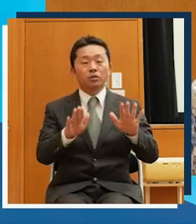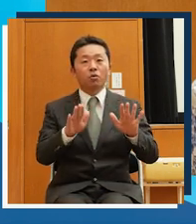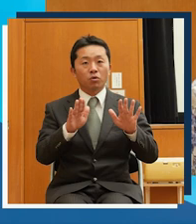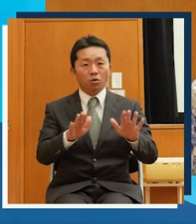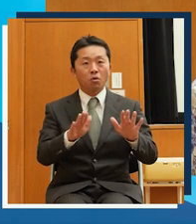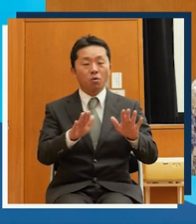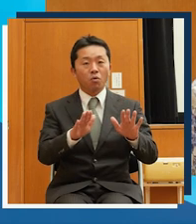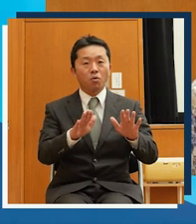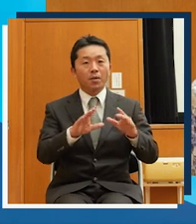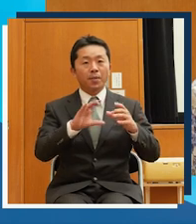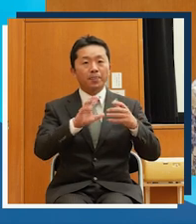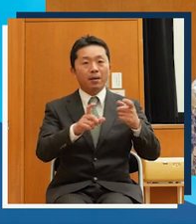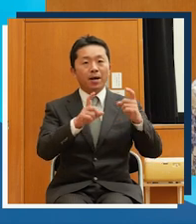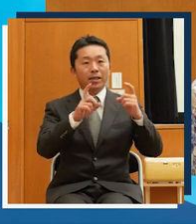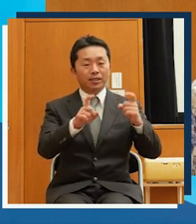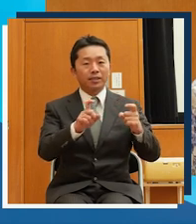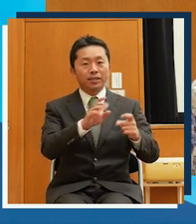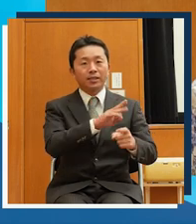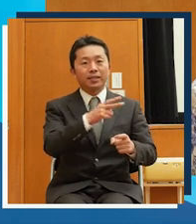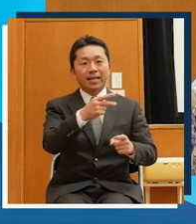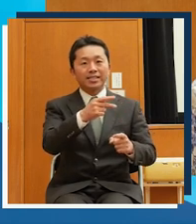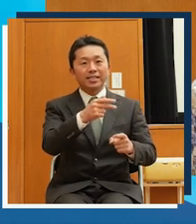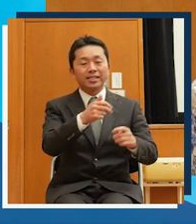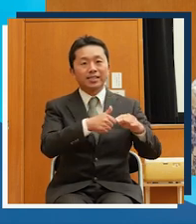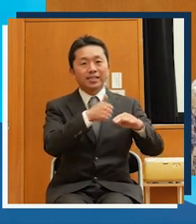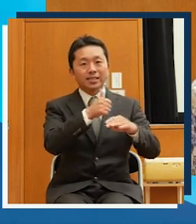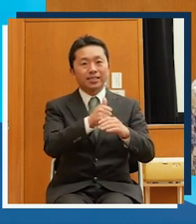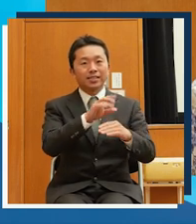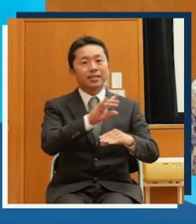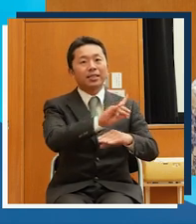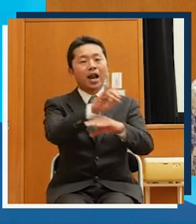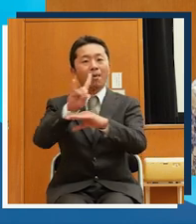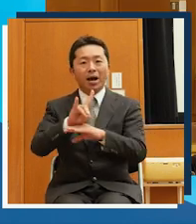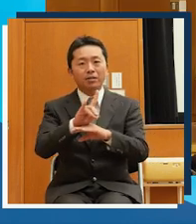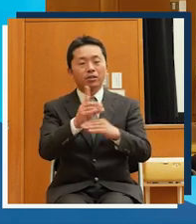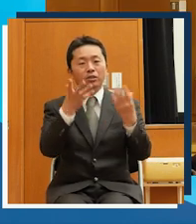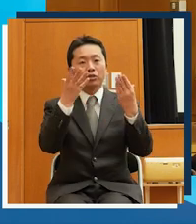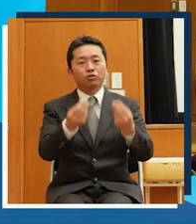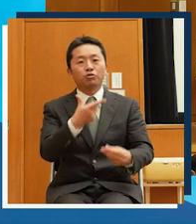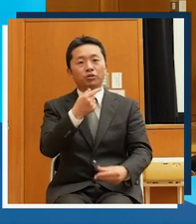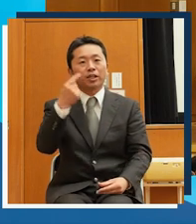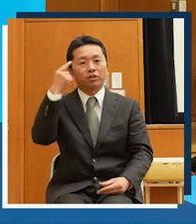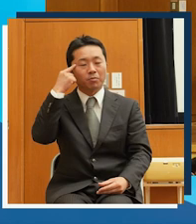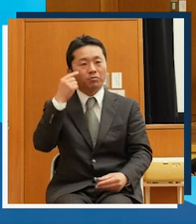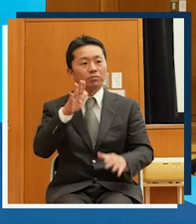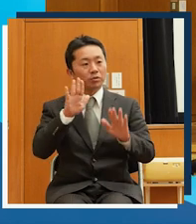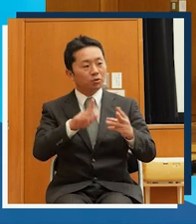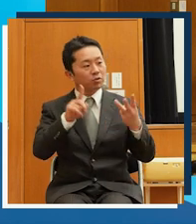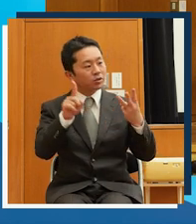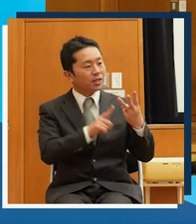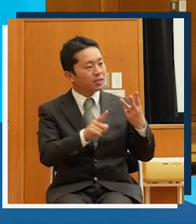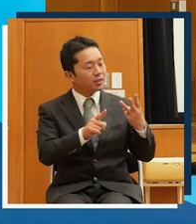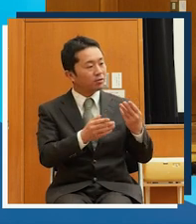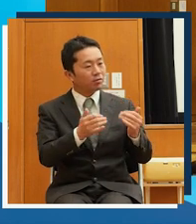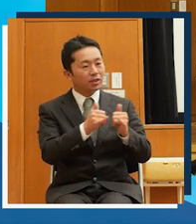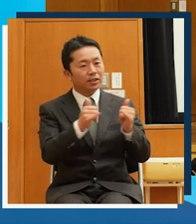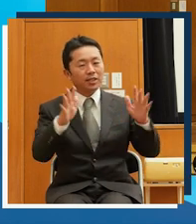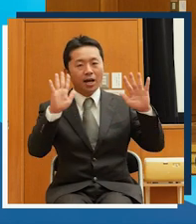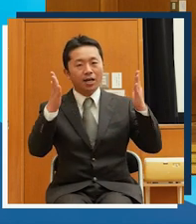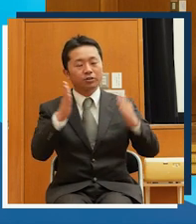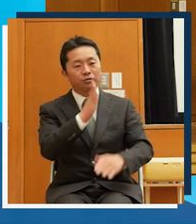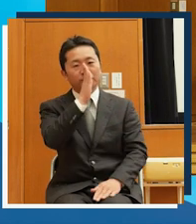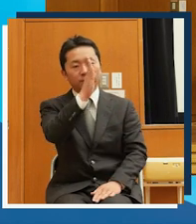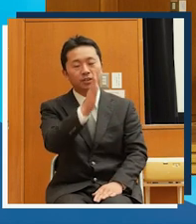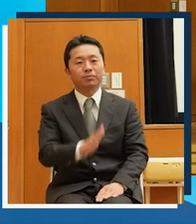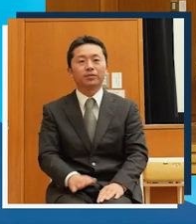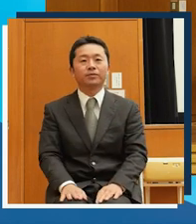デニー知事トキャラバン委立国大学を終了としたいという風に思います改めまして3名の登壇者の皆様に拍手を